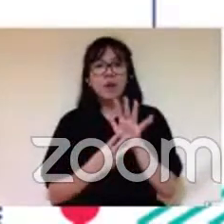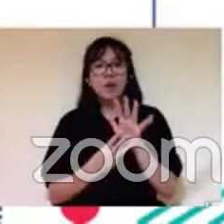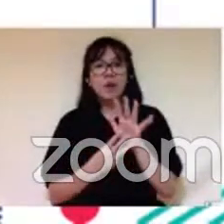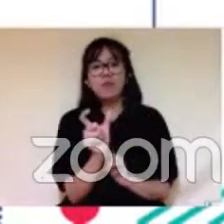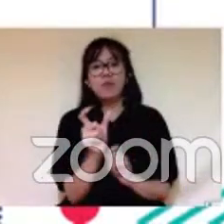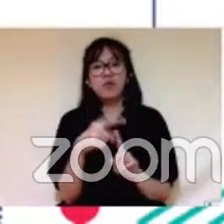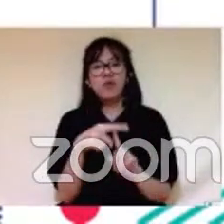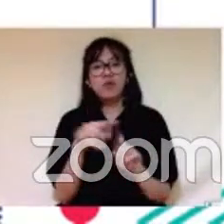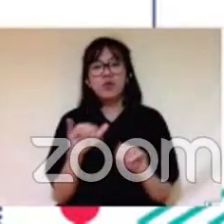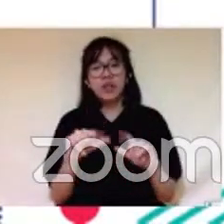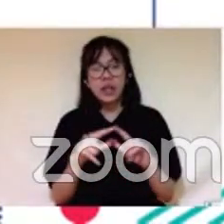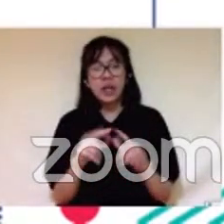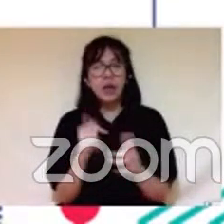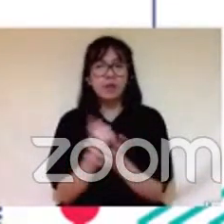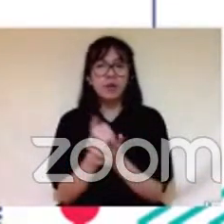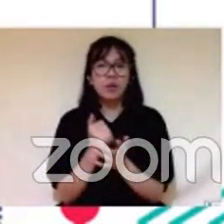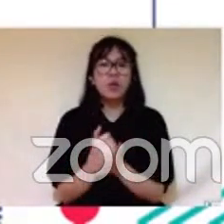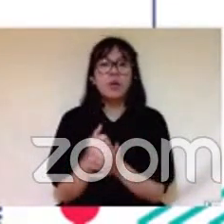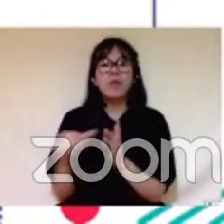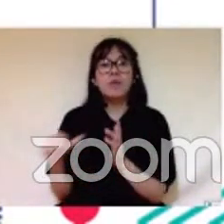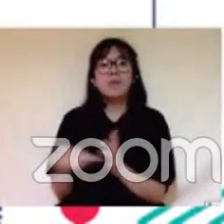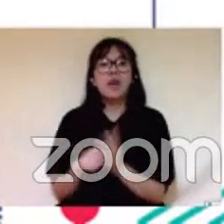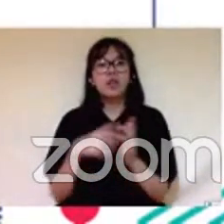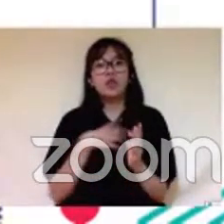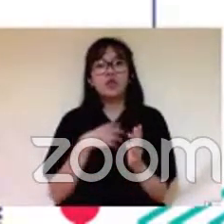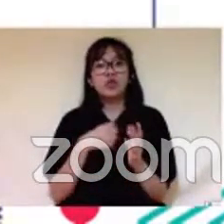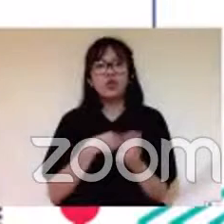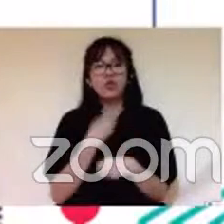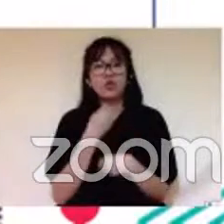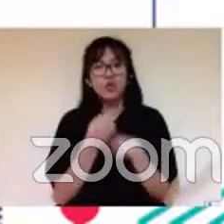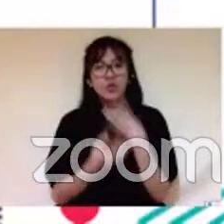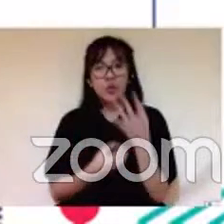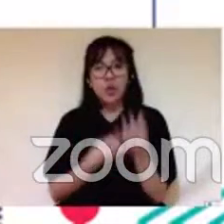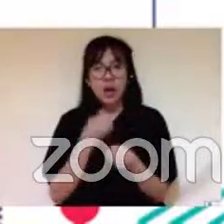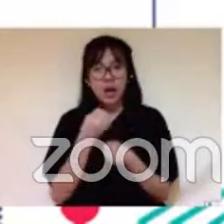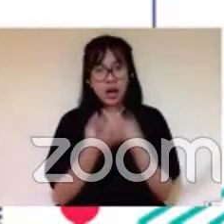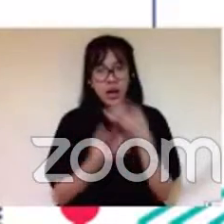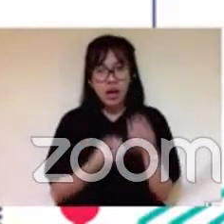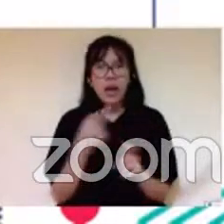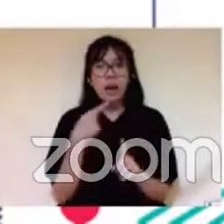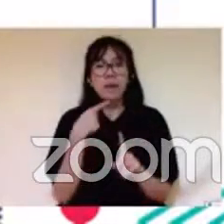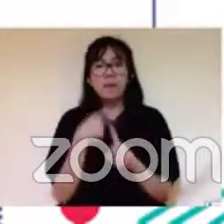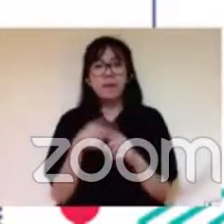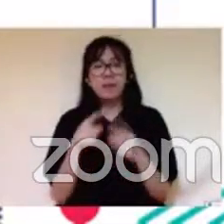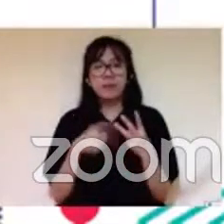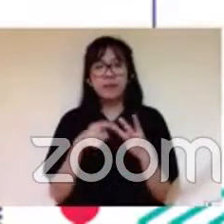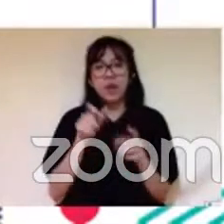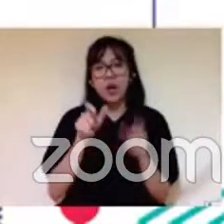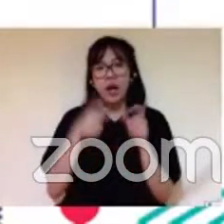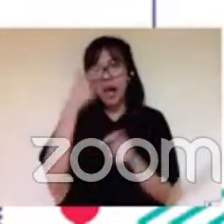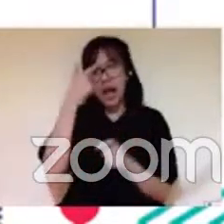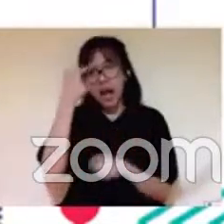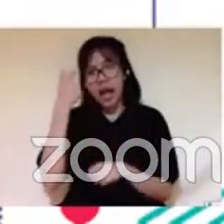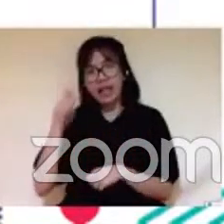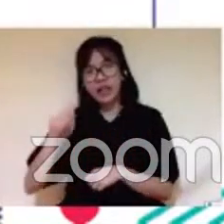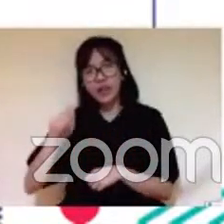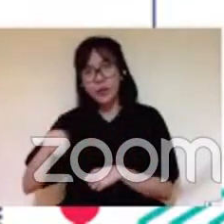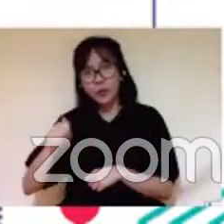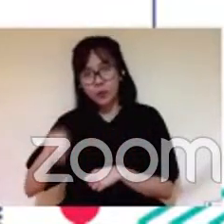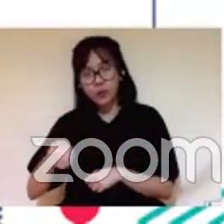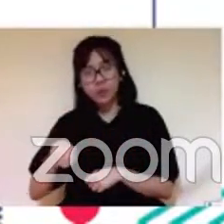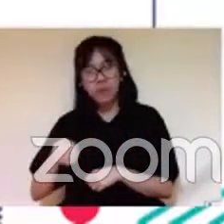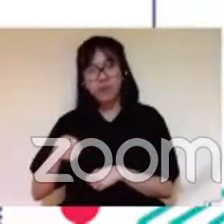menjadi suara dan menyampaikan hasrat dan aspirasi kita semua. Ditambah lagi ada pakar-pakar hukum yang ciamik yang pasti juga akan